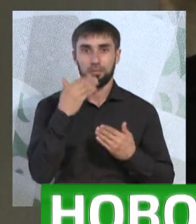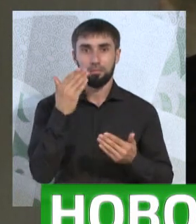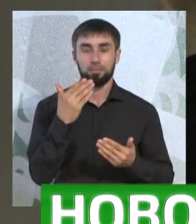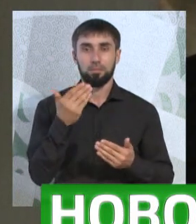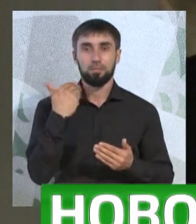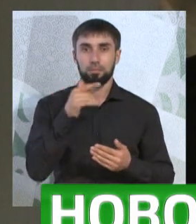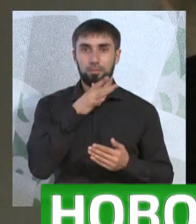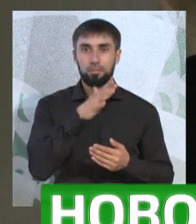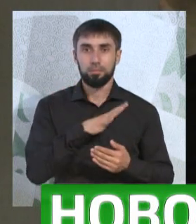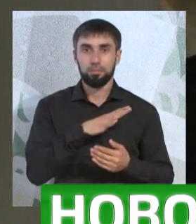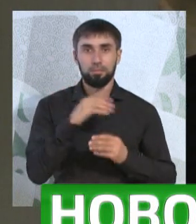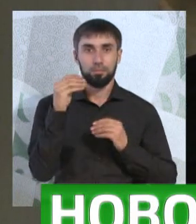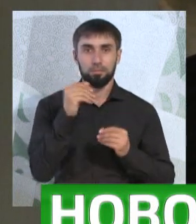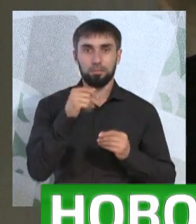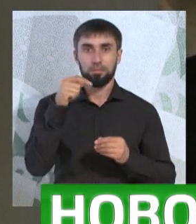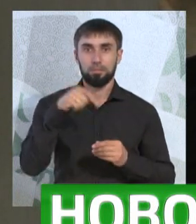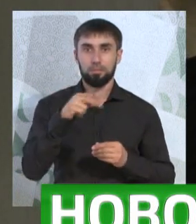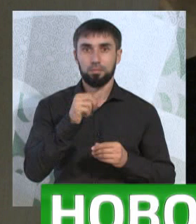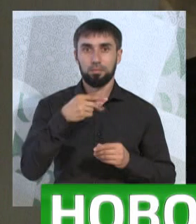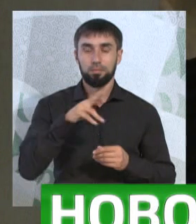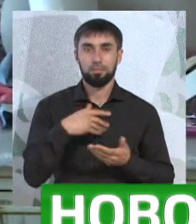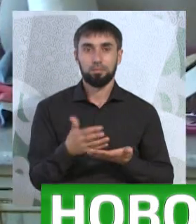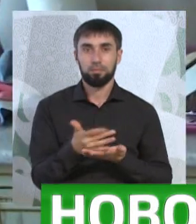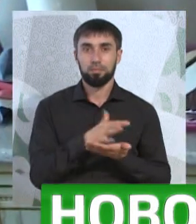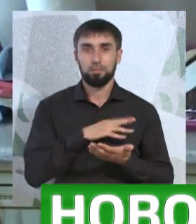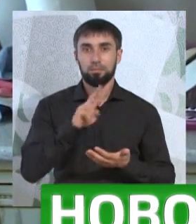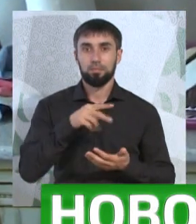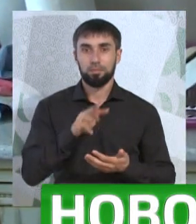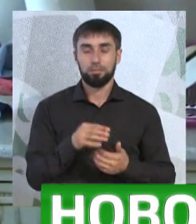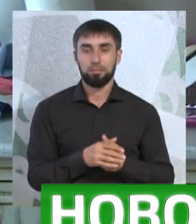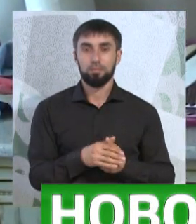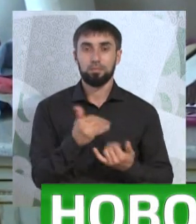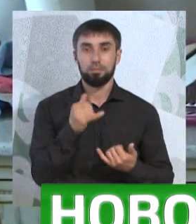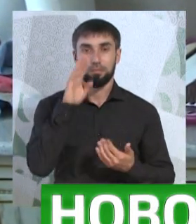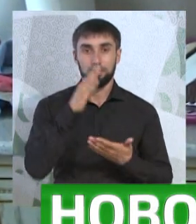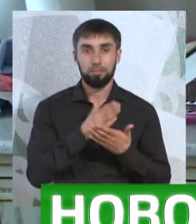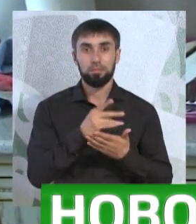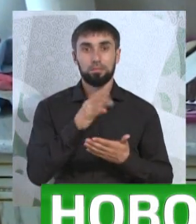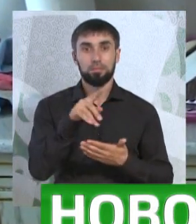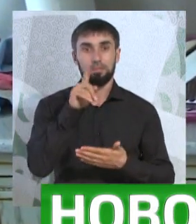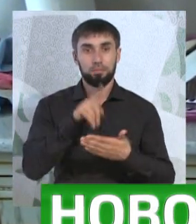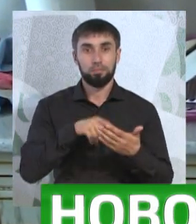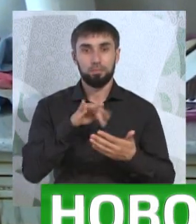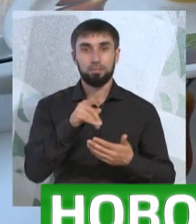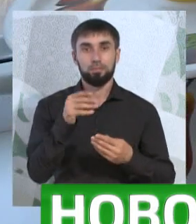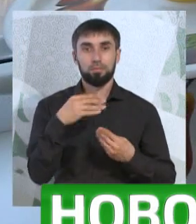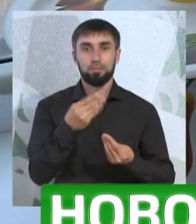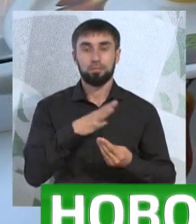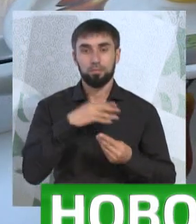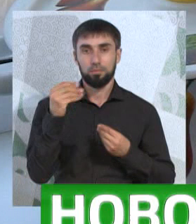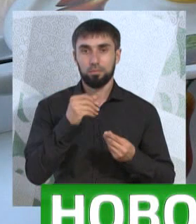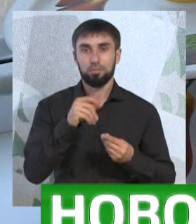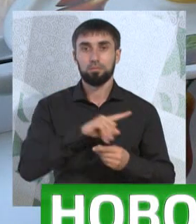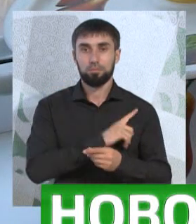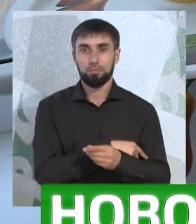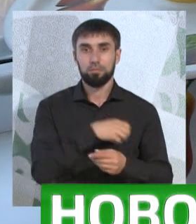времена мы ночью капельки собирали, 2-3 часа ушел. Сейчас вода есть. Как признается Залина, ее дали ночью, напор мощный, а вода